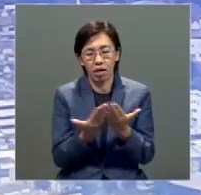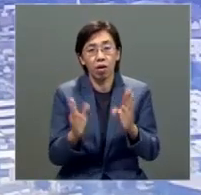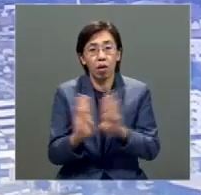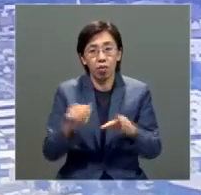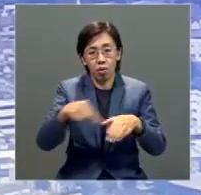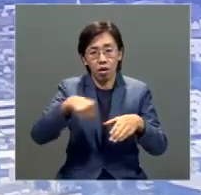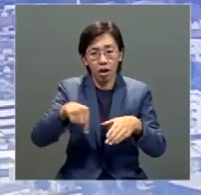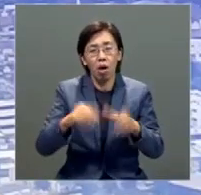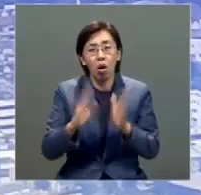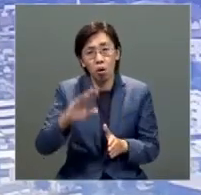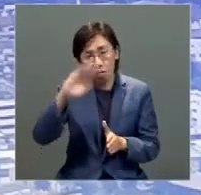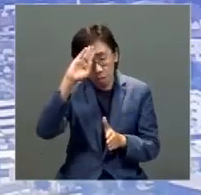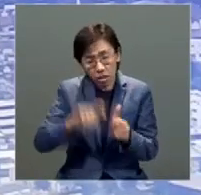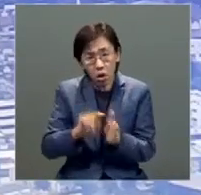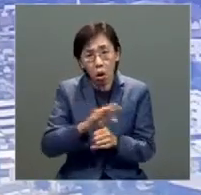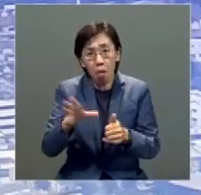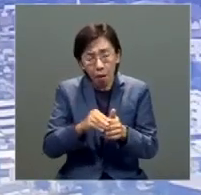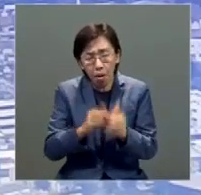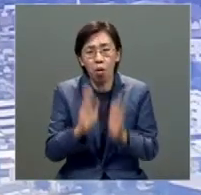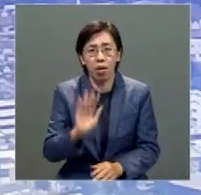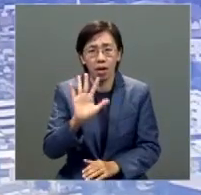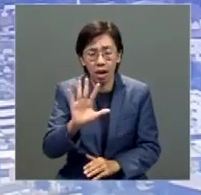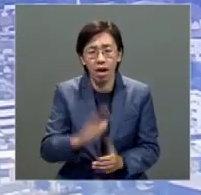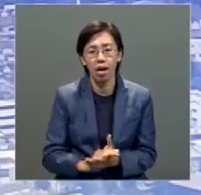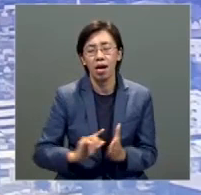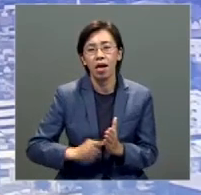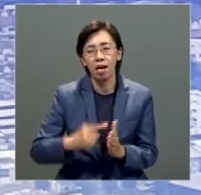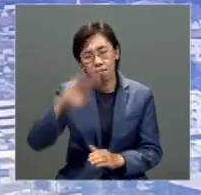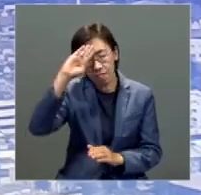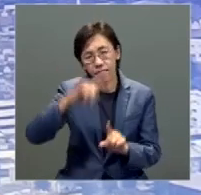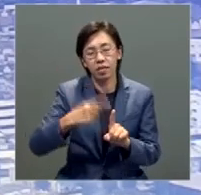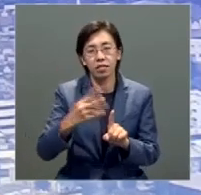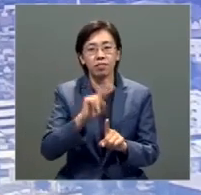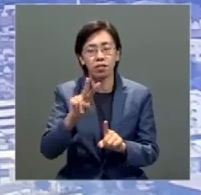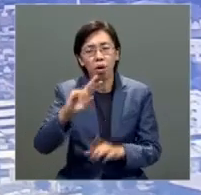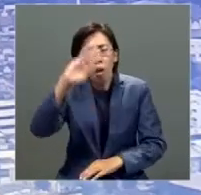ฮะซึ่งเป็นคนในครอบครัวครอบครัวนี้ป่วยกันถึง5คนนะครับแล้วก็เริ่มป่วยวันที่ 2